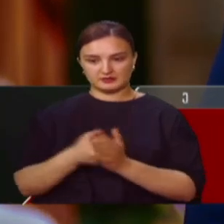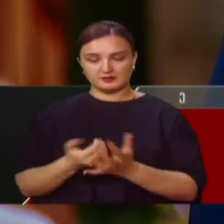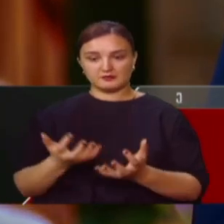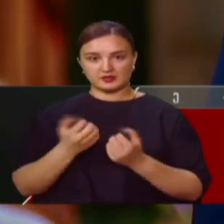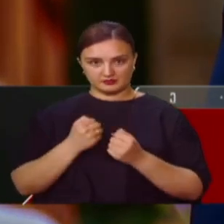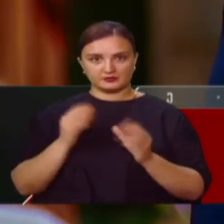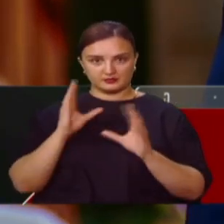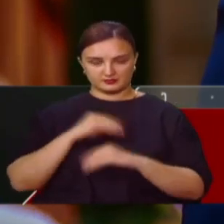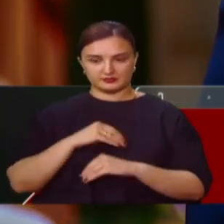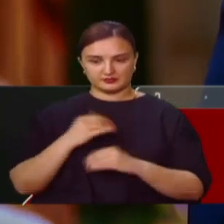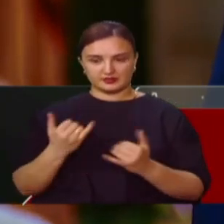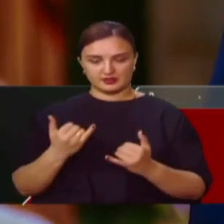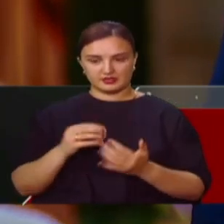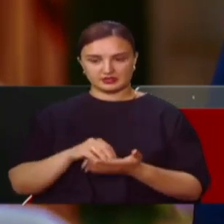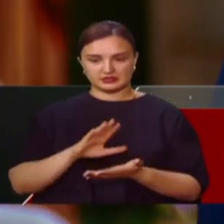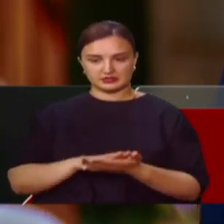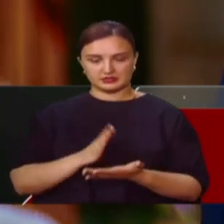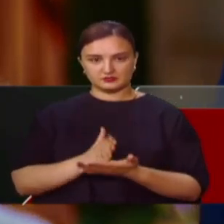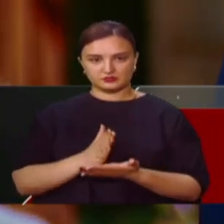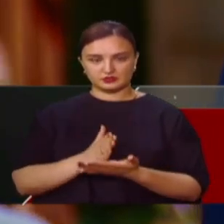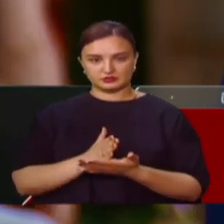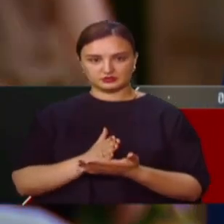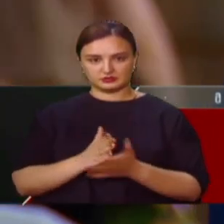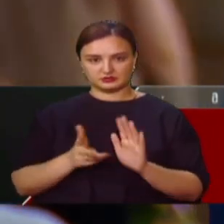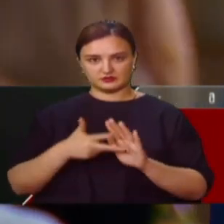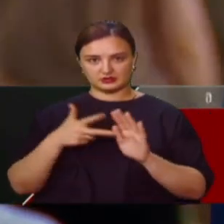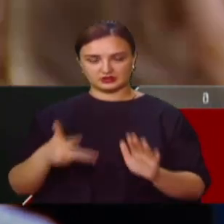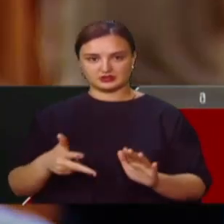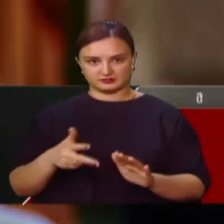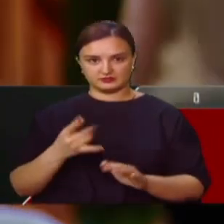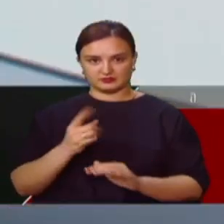მიღებას შეუძლებთ, ამ ეტაპისთვის რეგისტრირებული არის 8 ასამდე აღსაზრდელი.